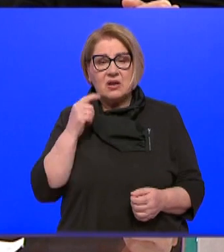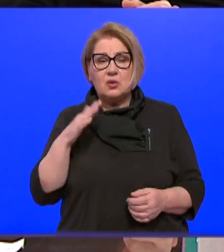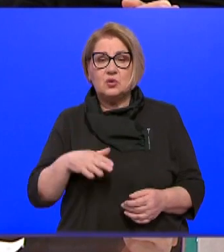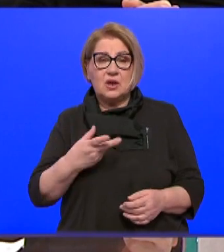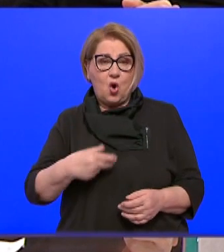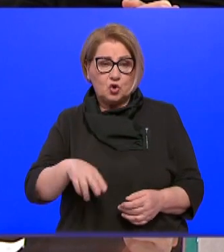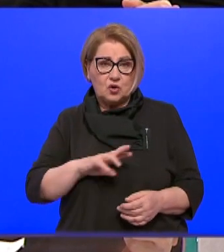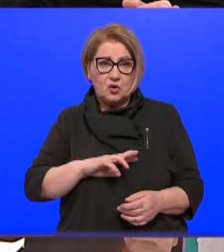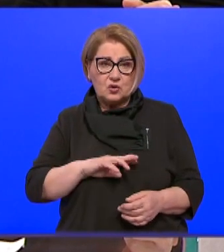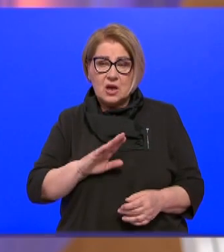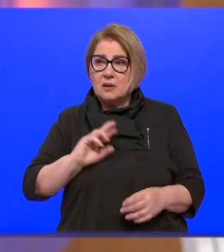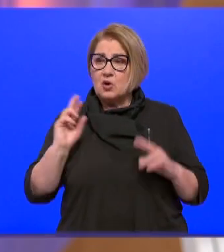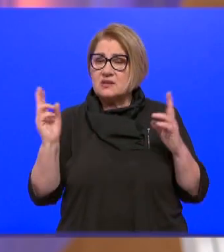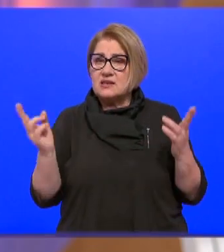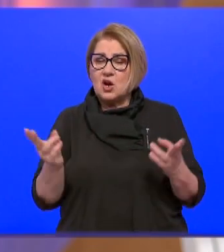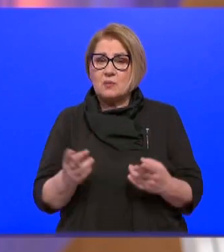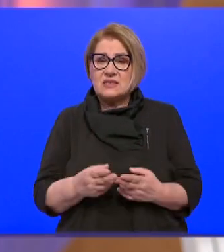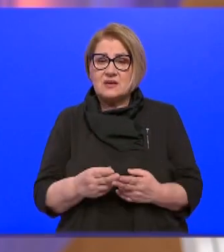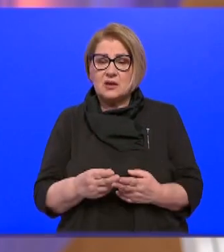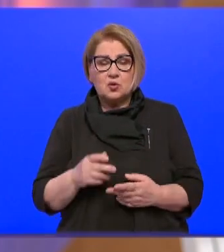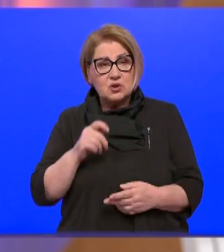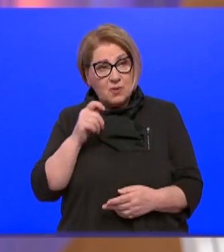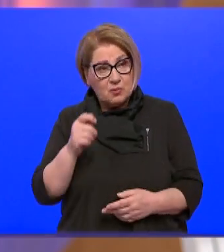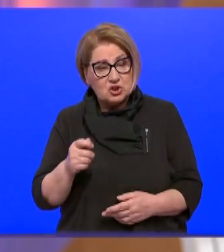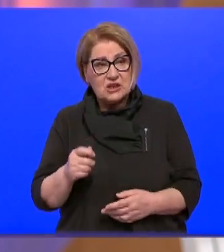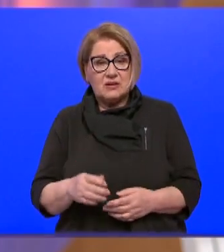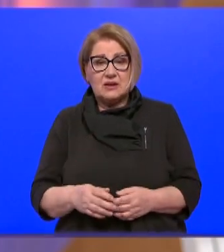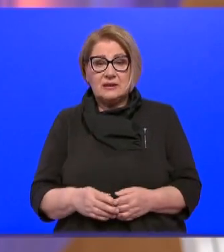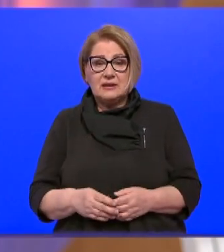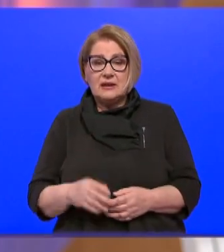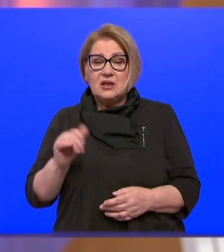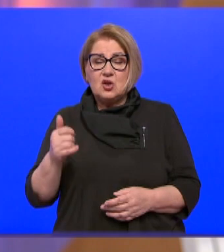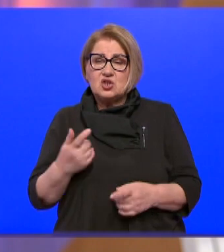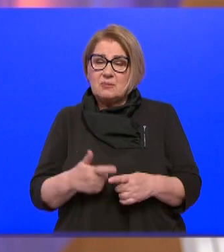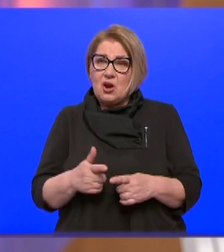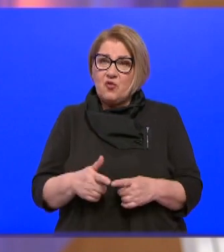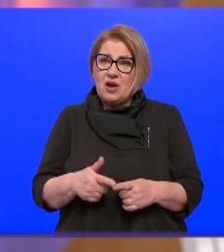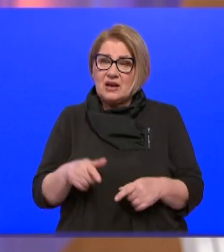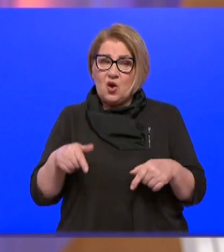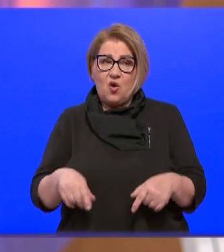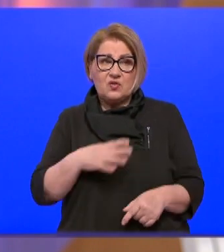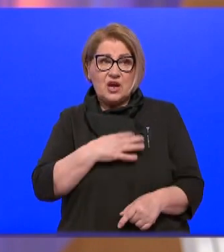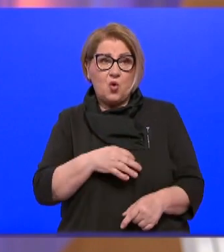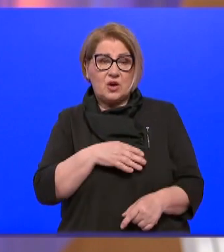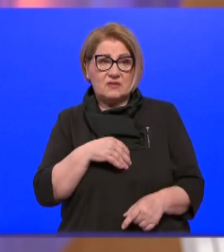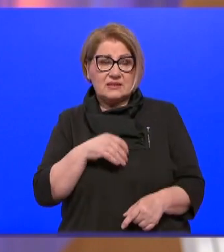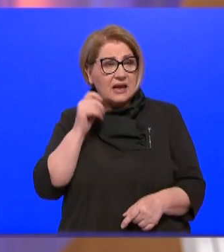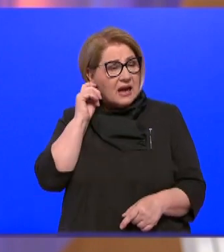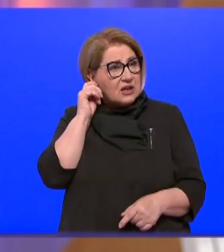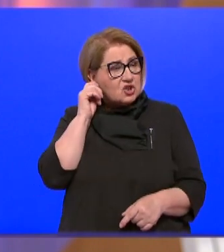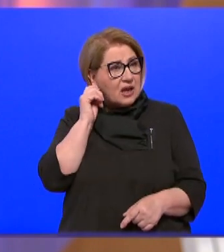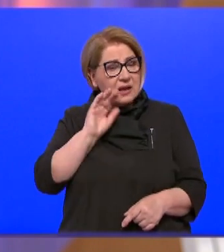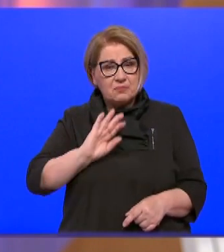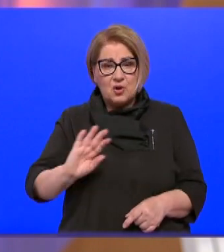radnici. Po cijelom svijetu smo poštivani. Nekako još nam to nedostaje ovdje u Hrvatskoj. Ali žene